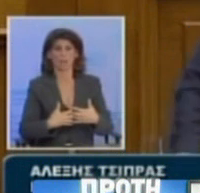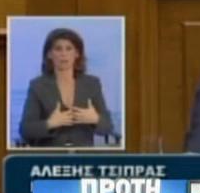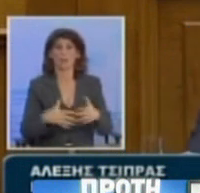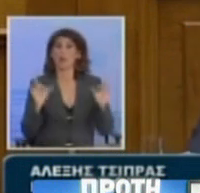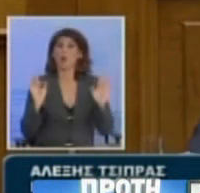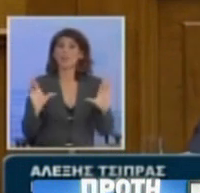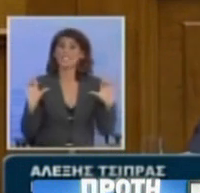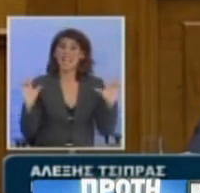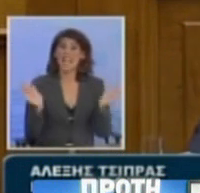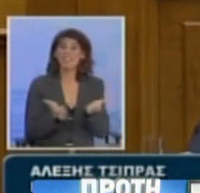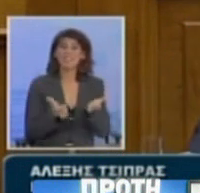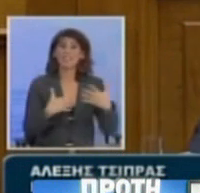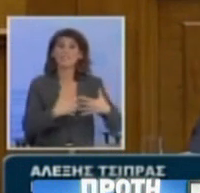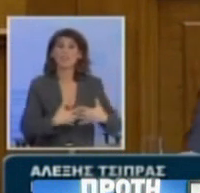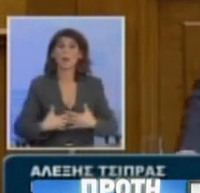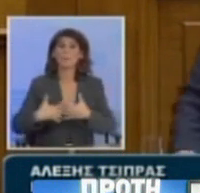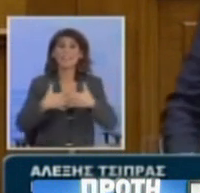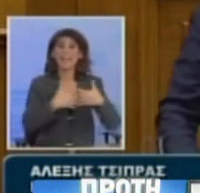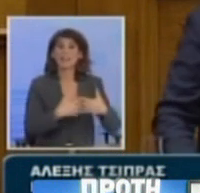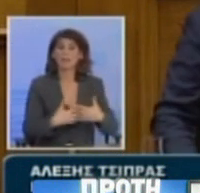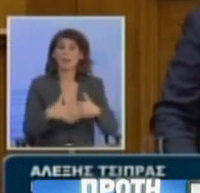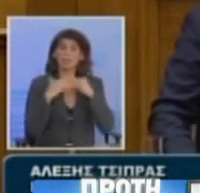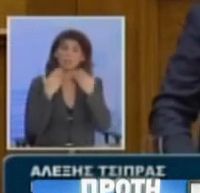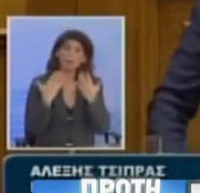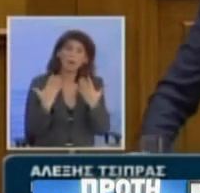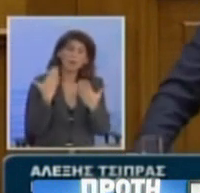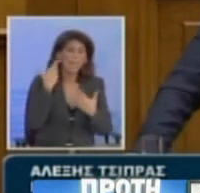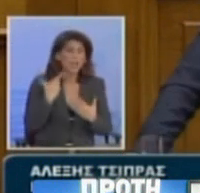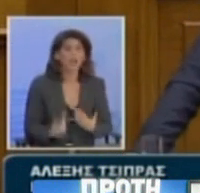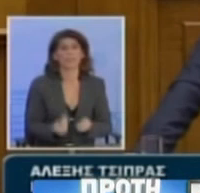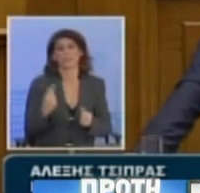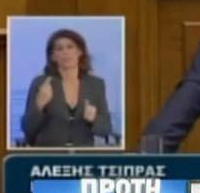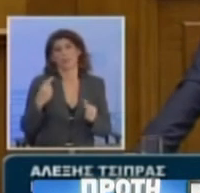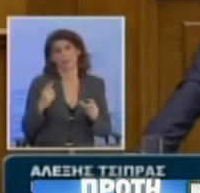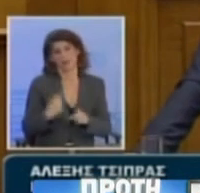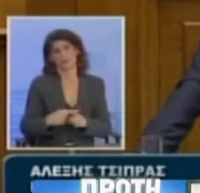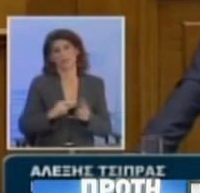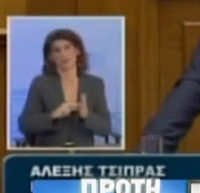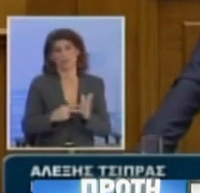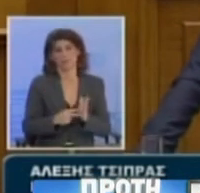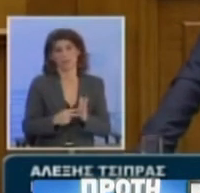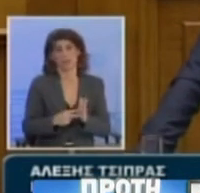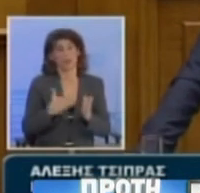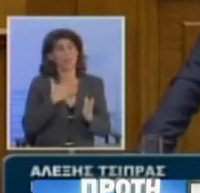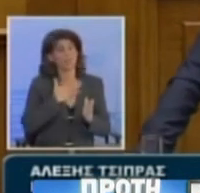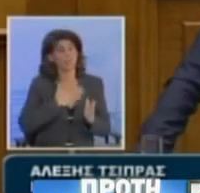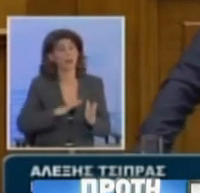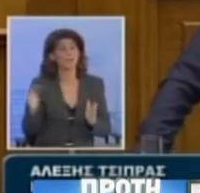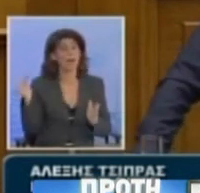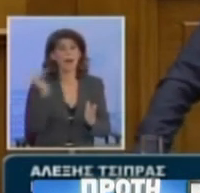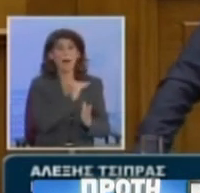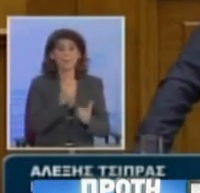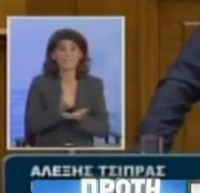Χωρίς εθνική βιομηχανία δεν μπορεί να νοηθεί η ελληνική οικονομία. Χρειαζόμαστε την άμεση